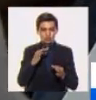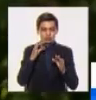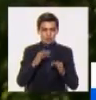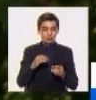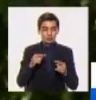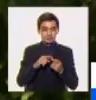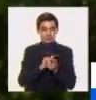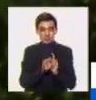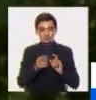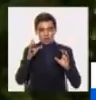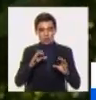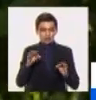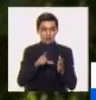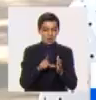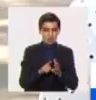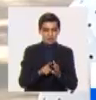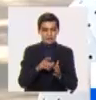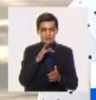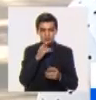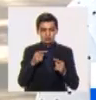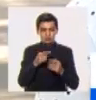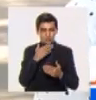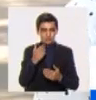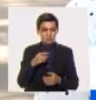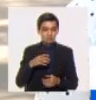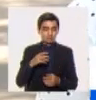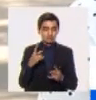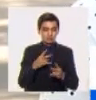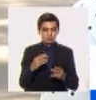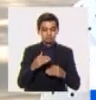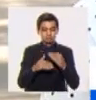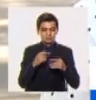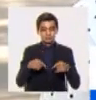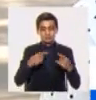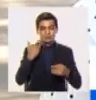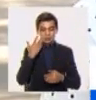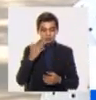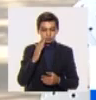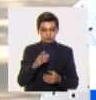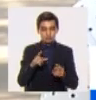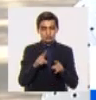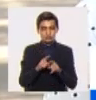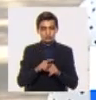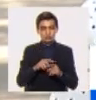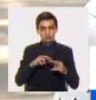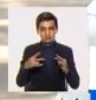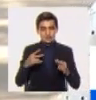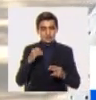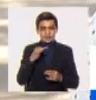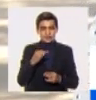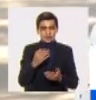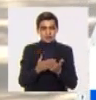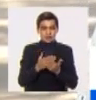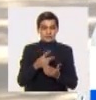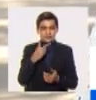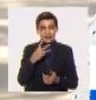для изменения правил налогообложения. Уровень потребителей резко сужается. Экономика будет как минимум 2-3